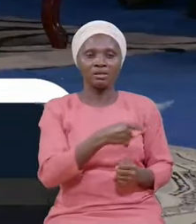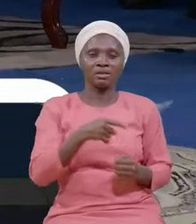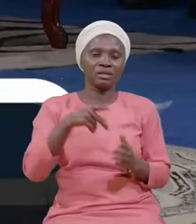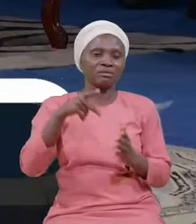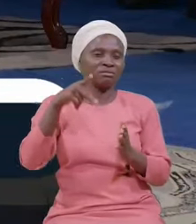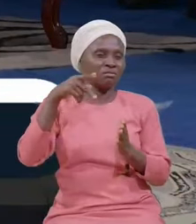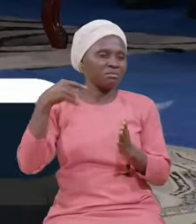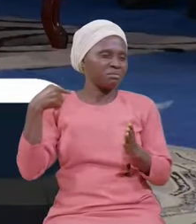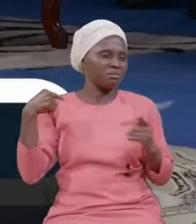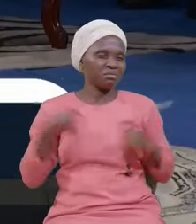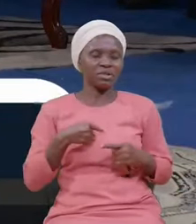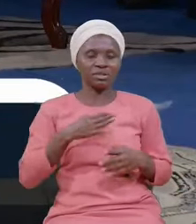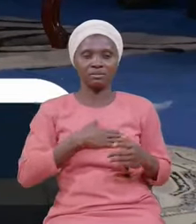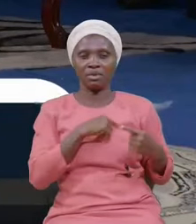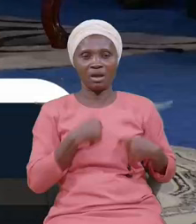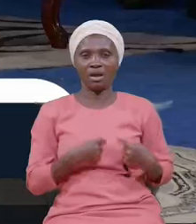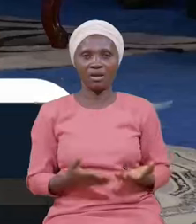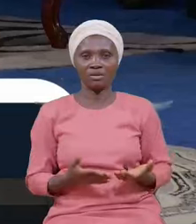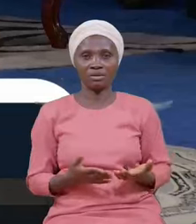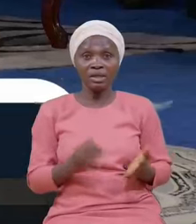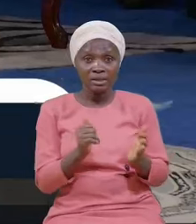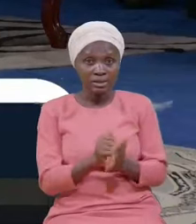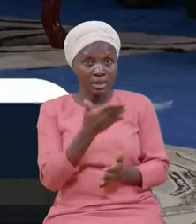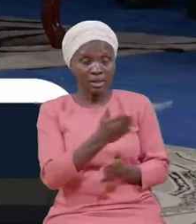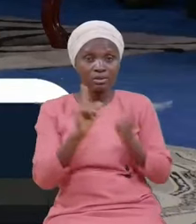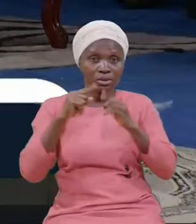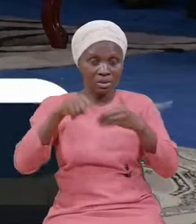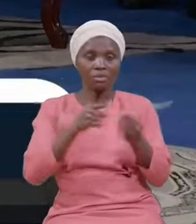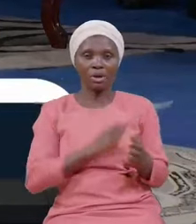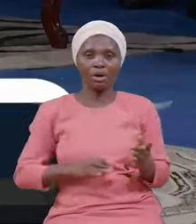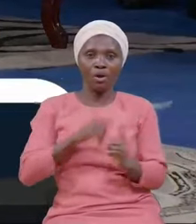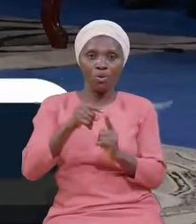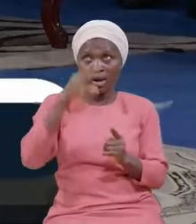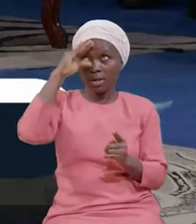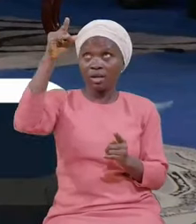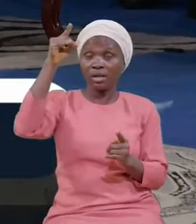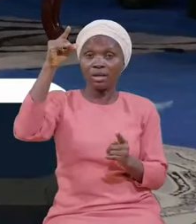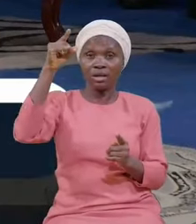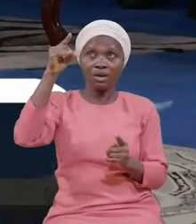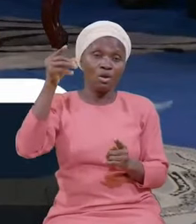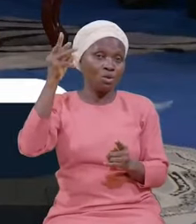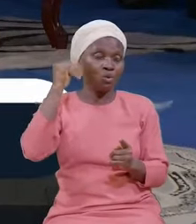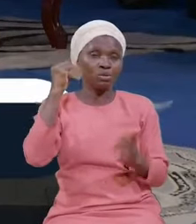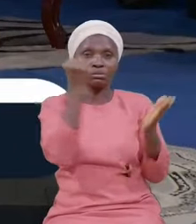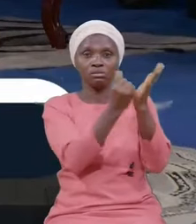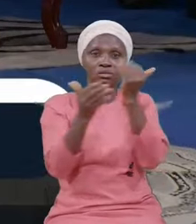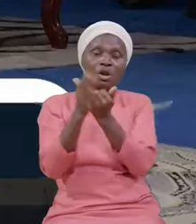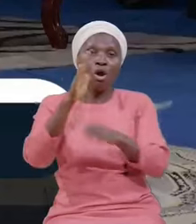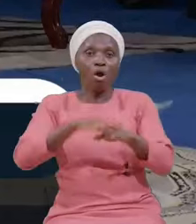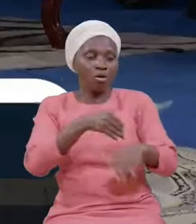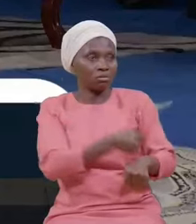Parlant donc de Christ, quand il a été crucifié sur la croix du calvaire, ils ont percé mes